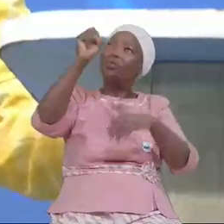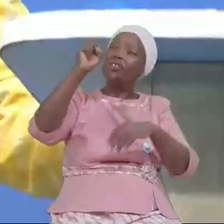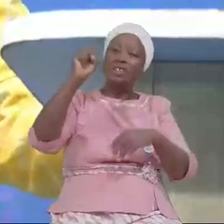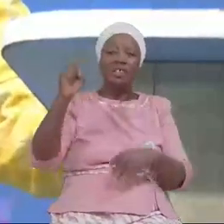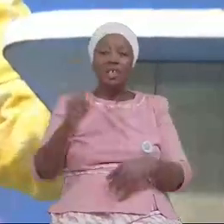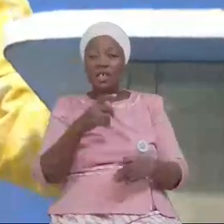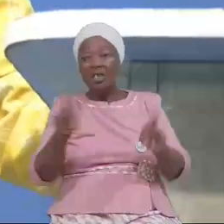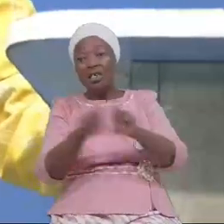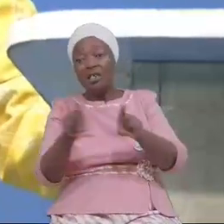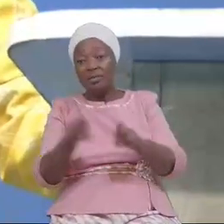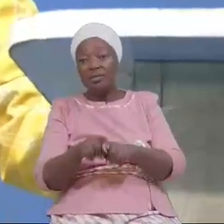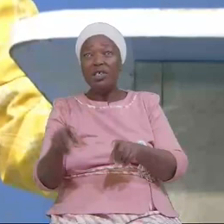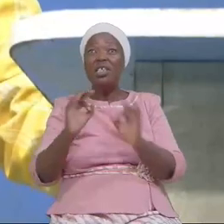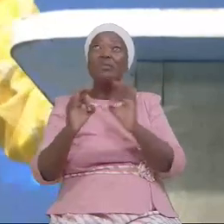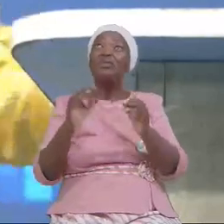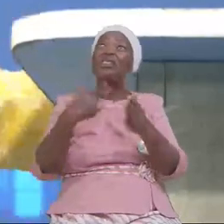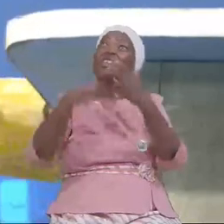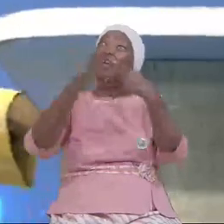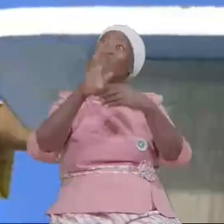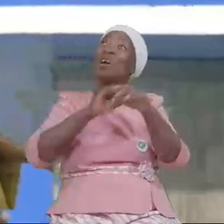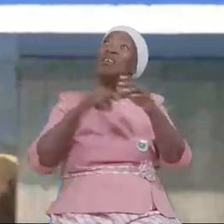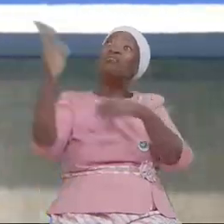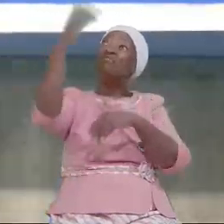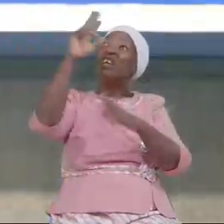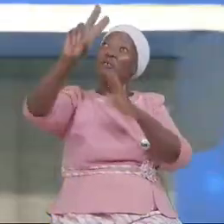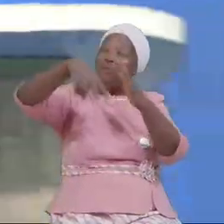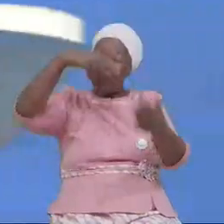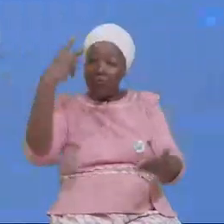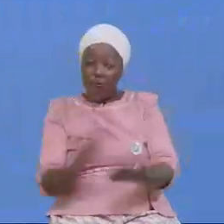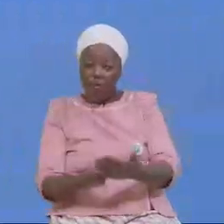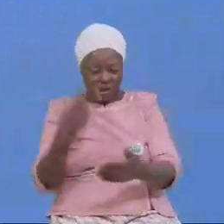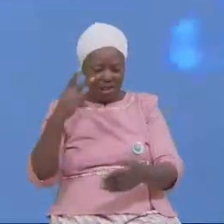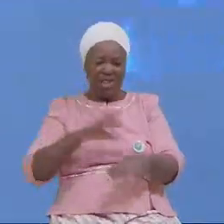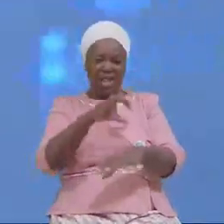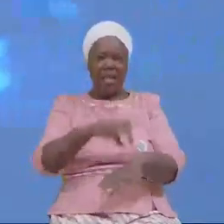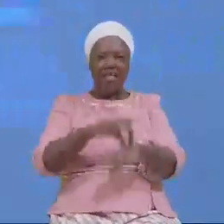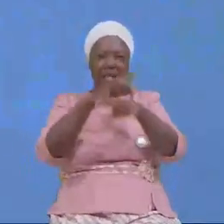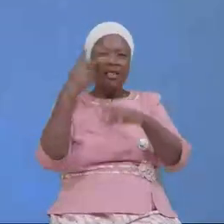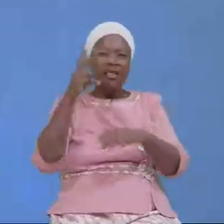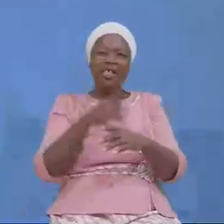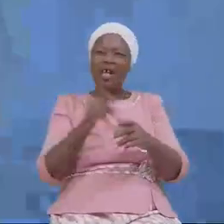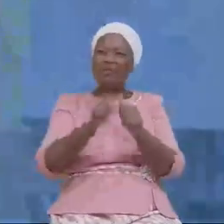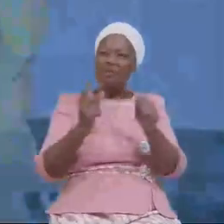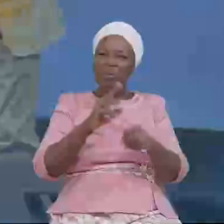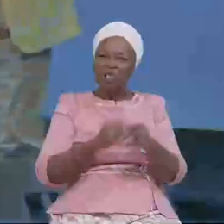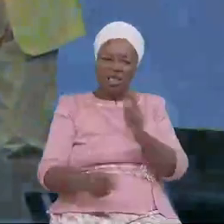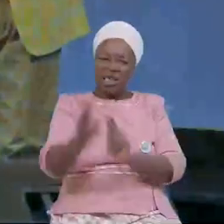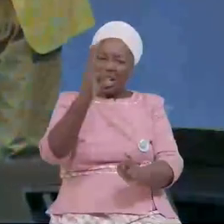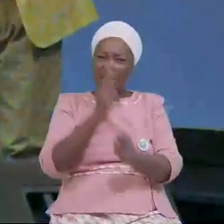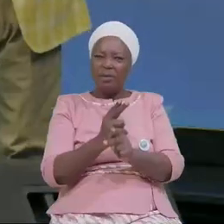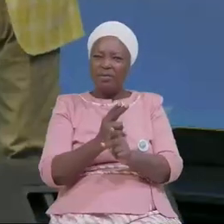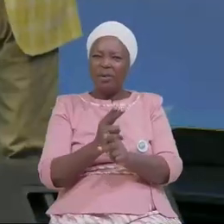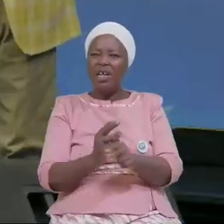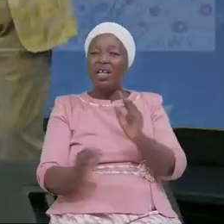Même si tout cela va s'effondrer, regardez la terre. Même si la terre